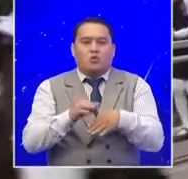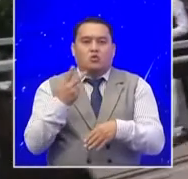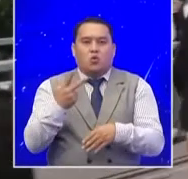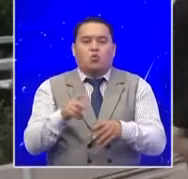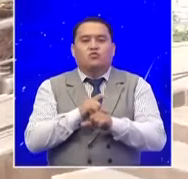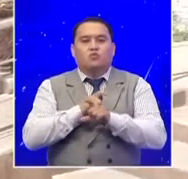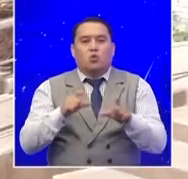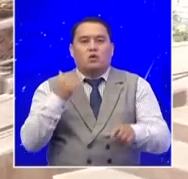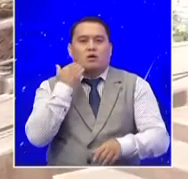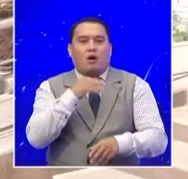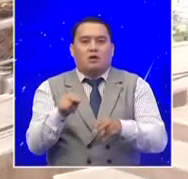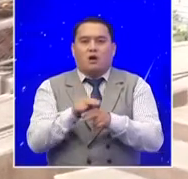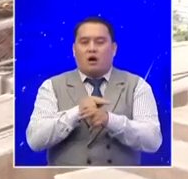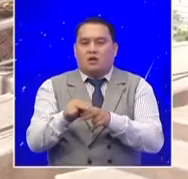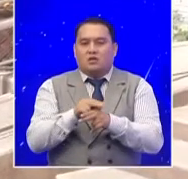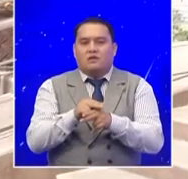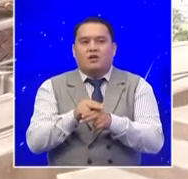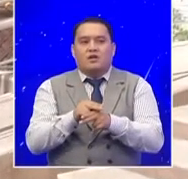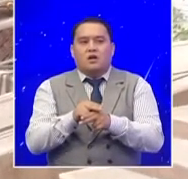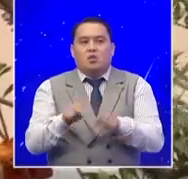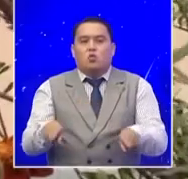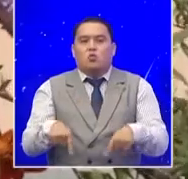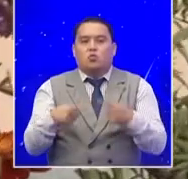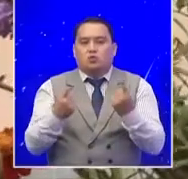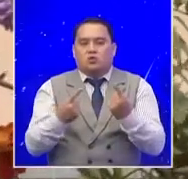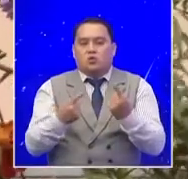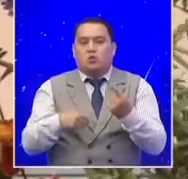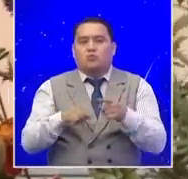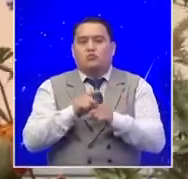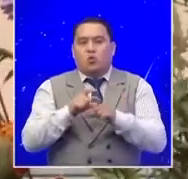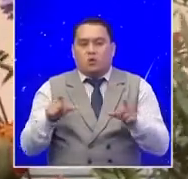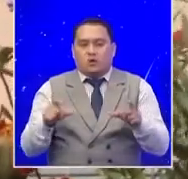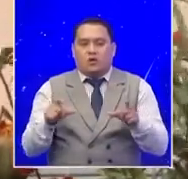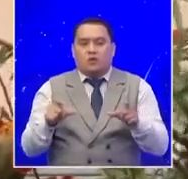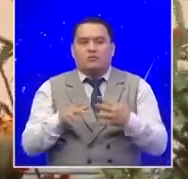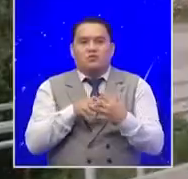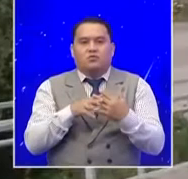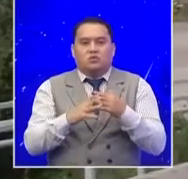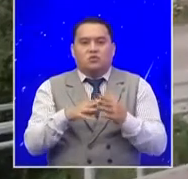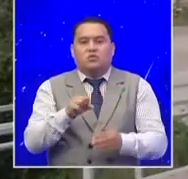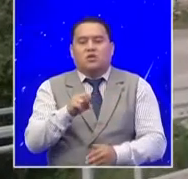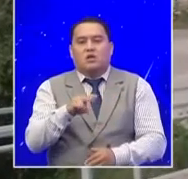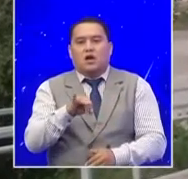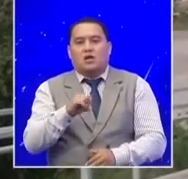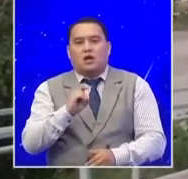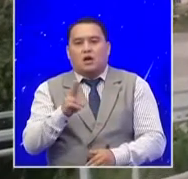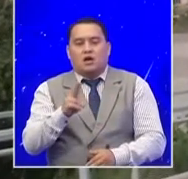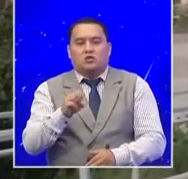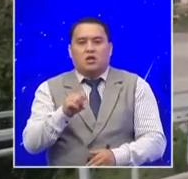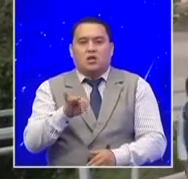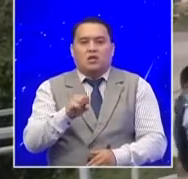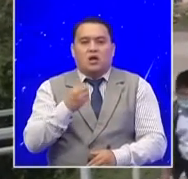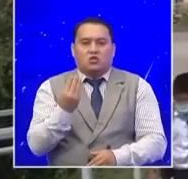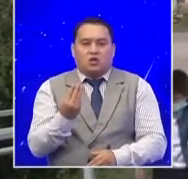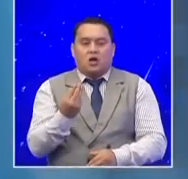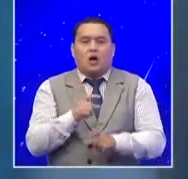школ. Качественные реставрации и косметическое преображение проводятся в учебных заведениях сел Шырганак, Жылысай и Жаланаш.